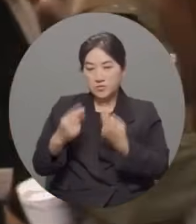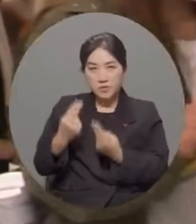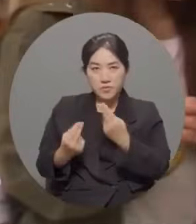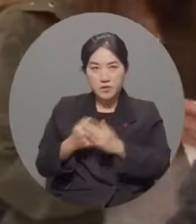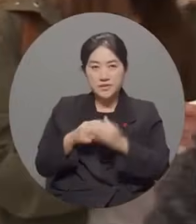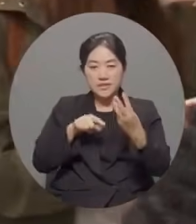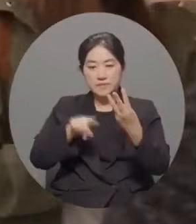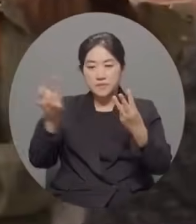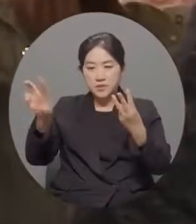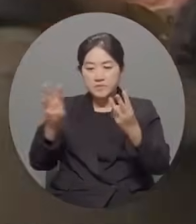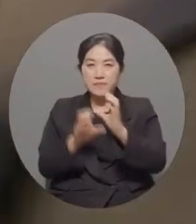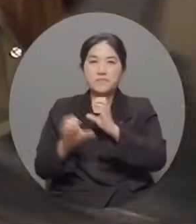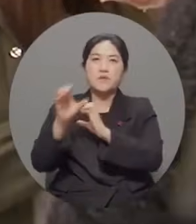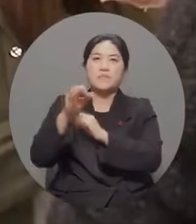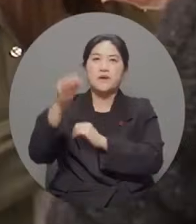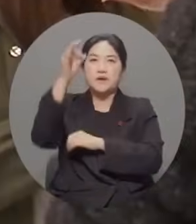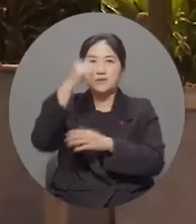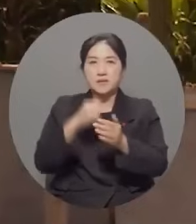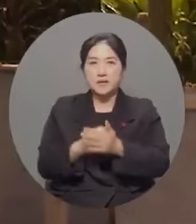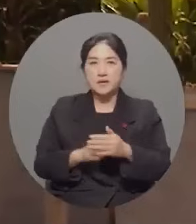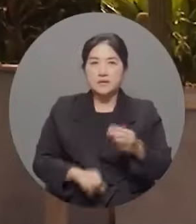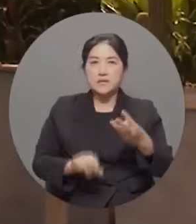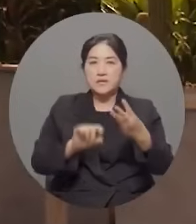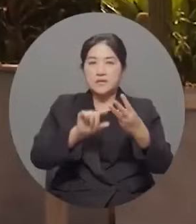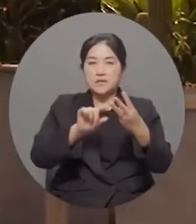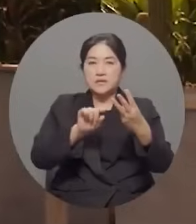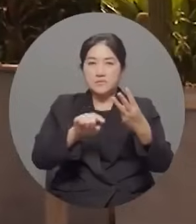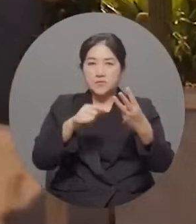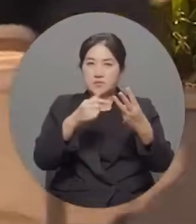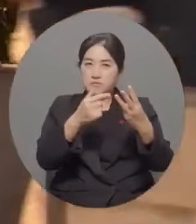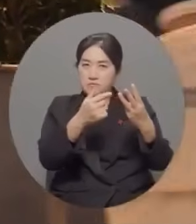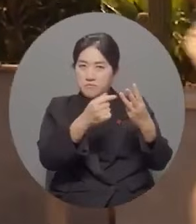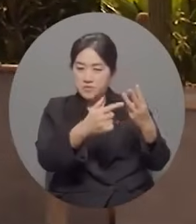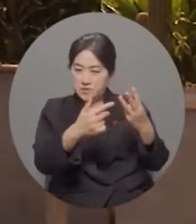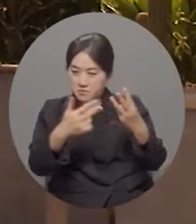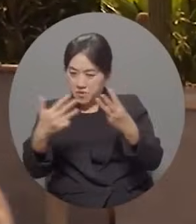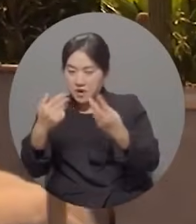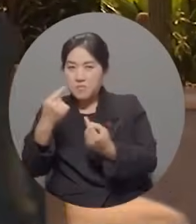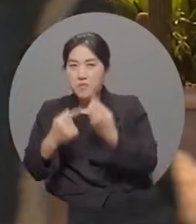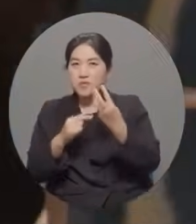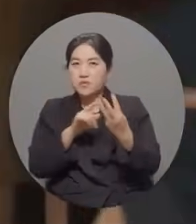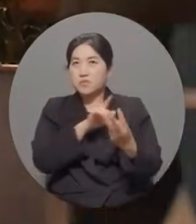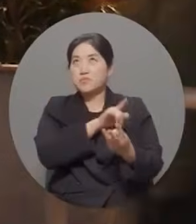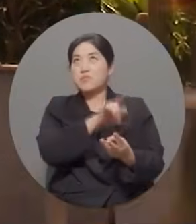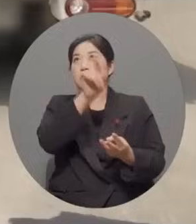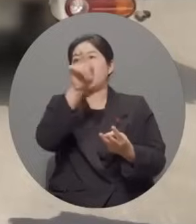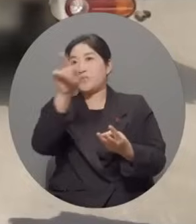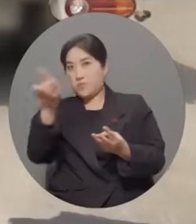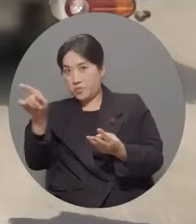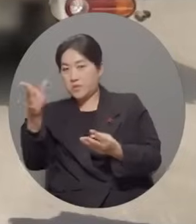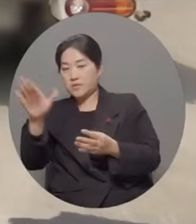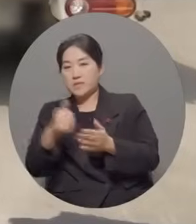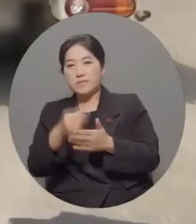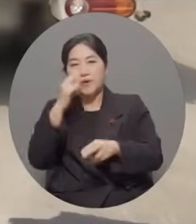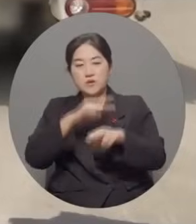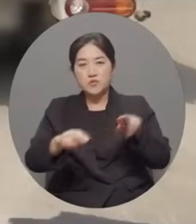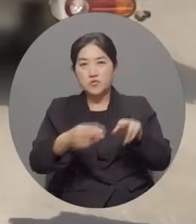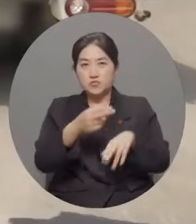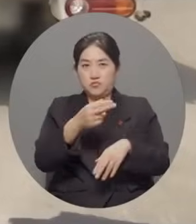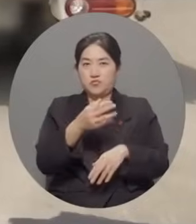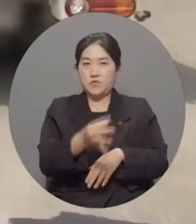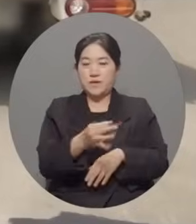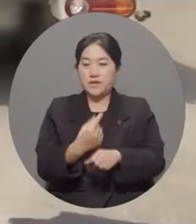올랐습니다. 3% 후반대였던 9월, 10월보단 상승률이 주춤해진 건데 석유류가 1년